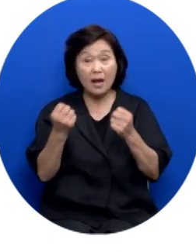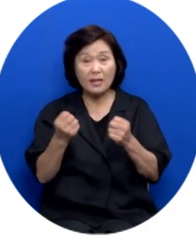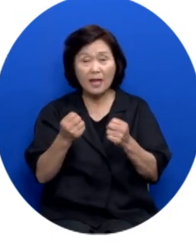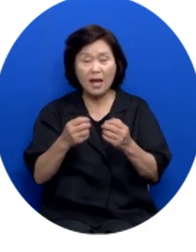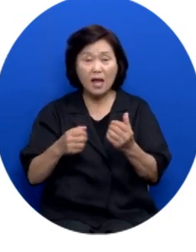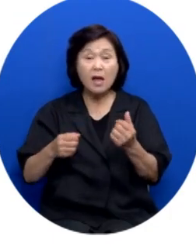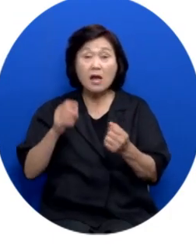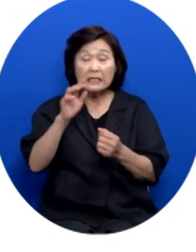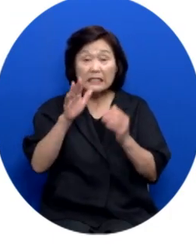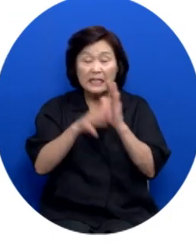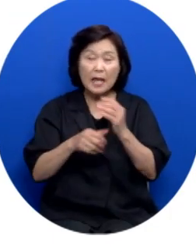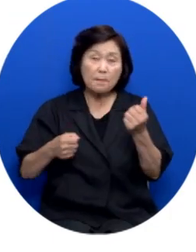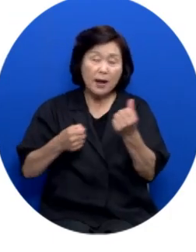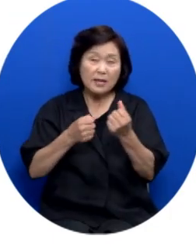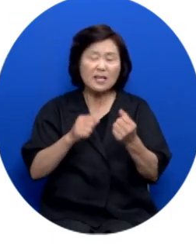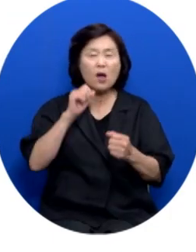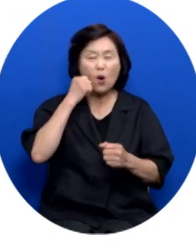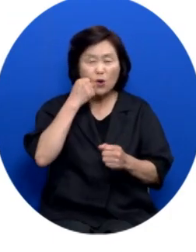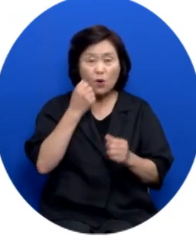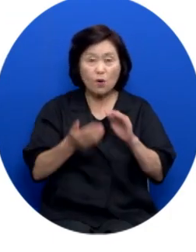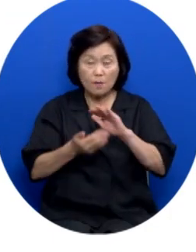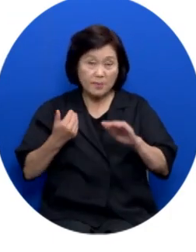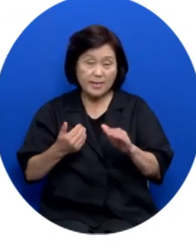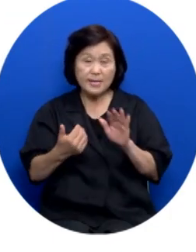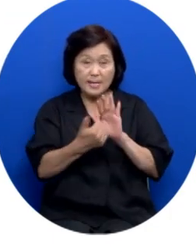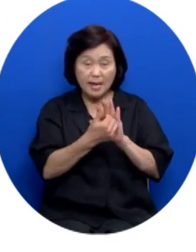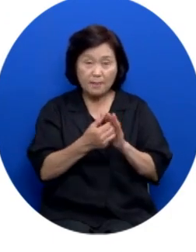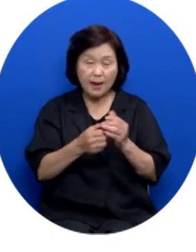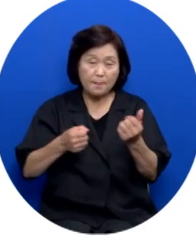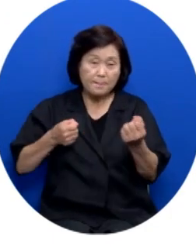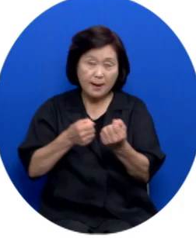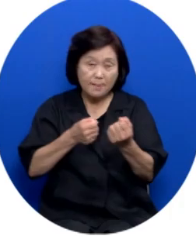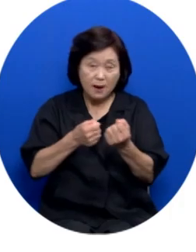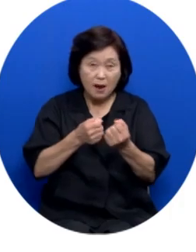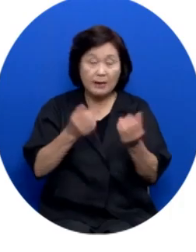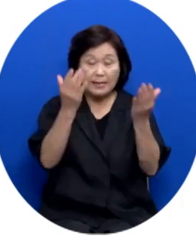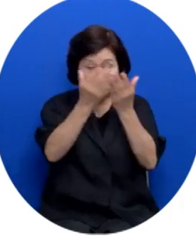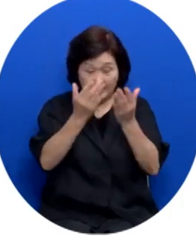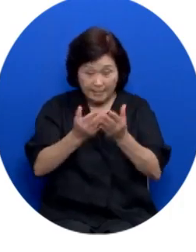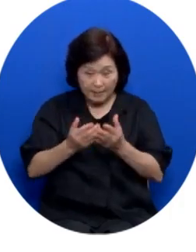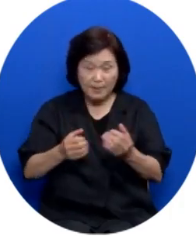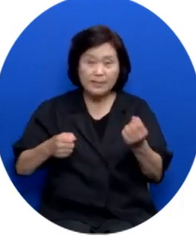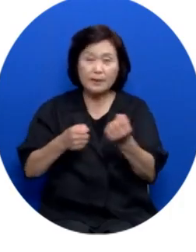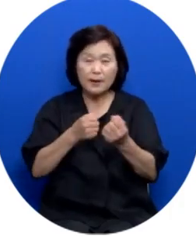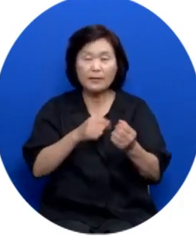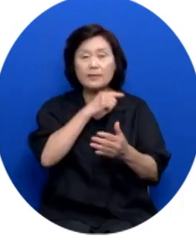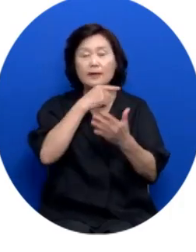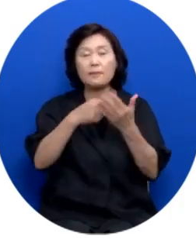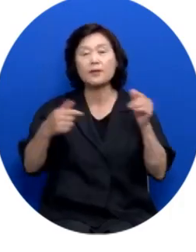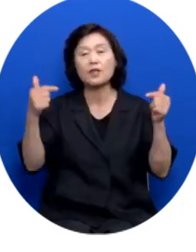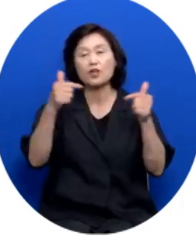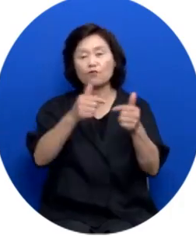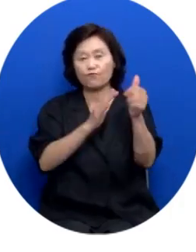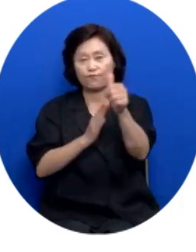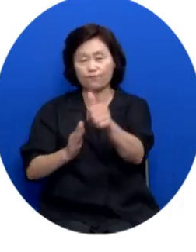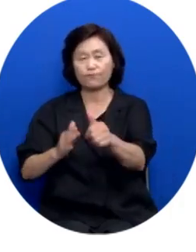방제가 어렵다면서 미리 예방적 살포와 함께 적기 방제를 통해 피해를 줄여야 한다고 설명했습니다.